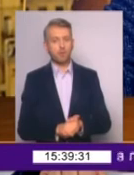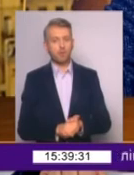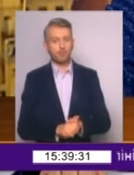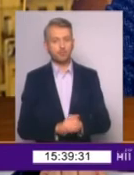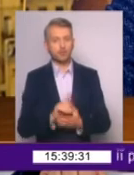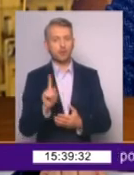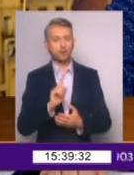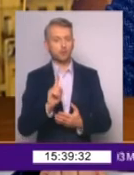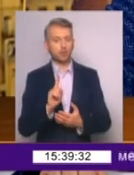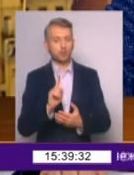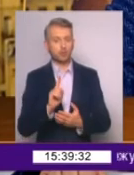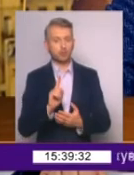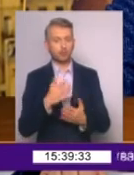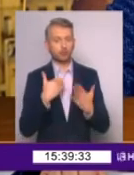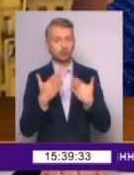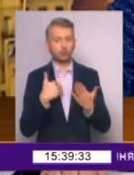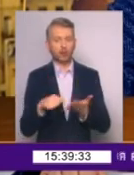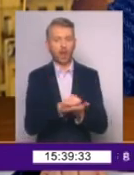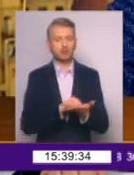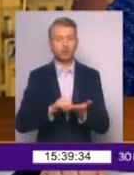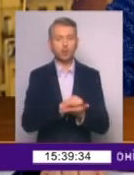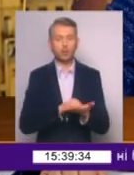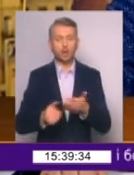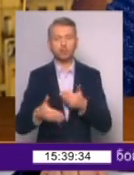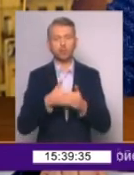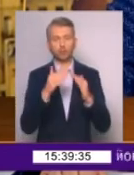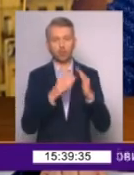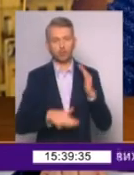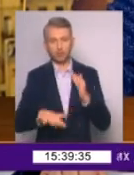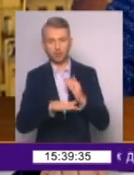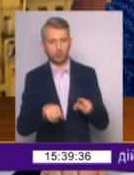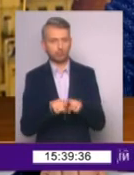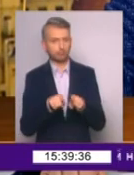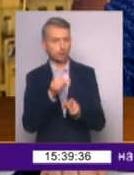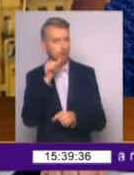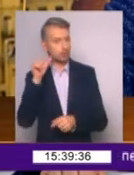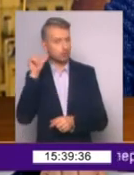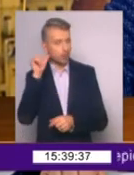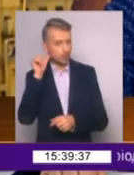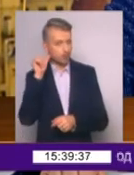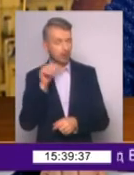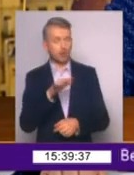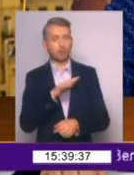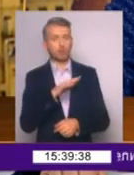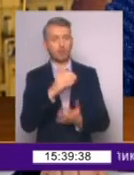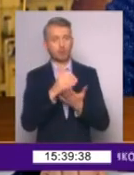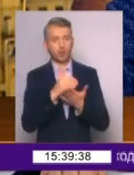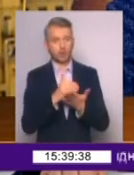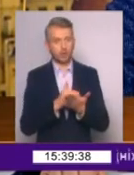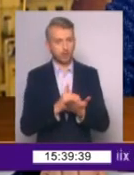Що стосується асфальтування прибудинкових територій, як і в прошлому році була